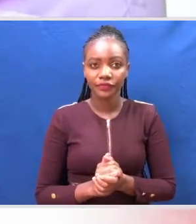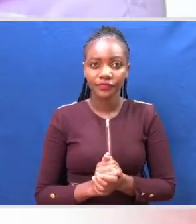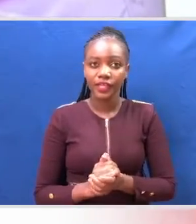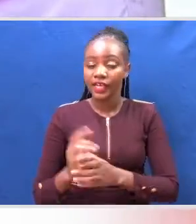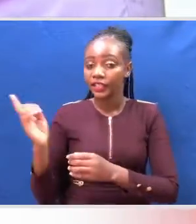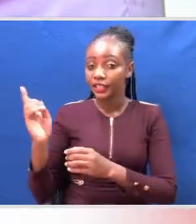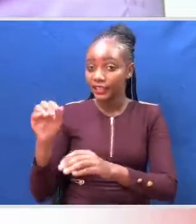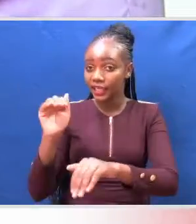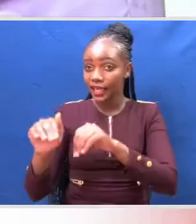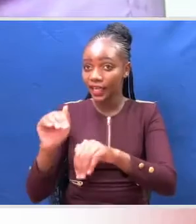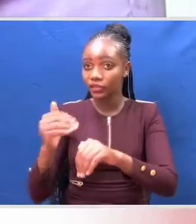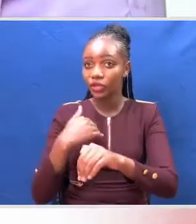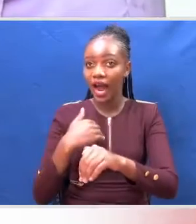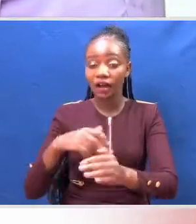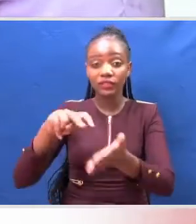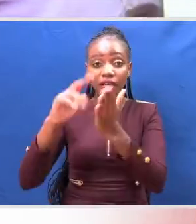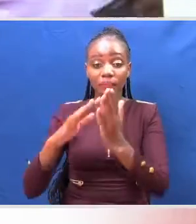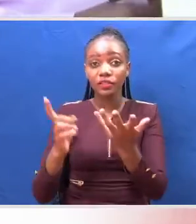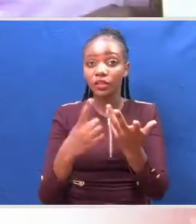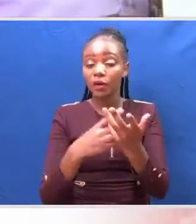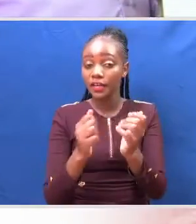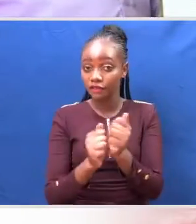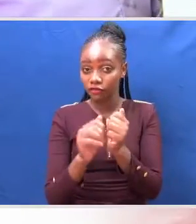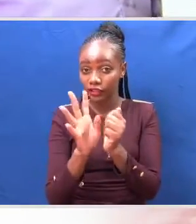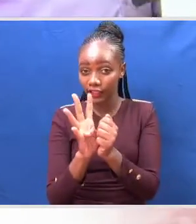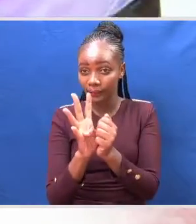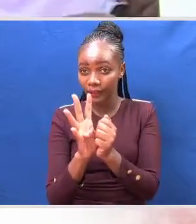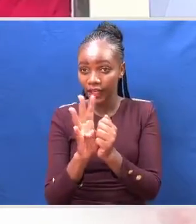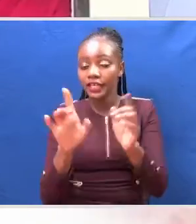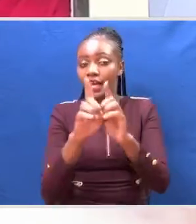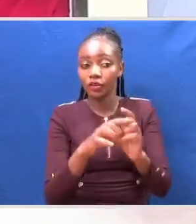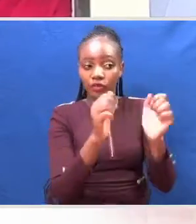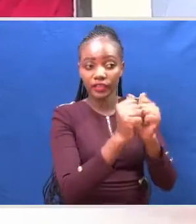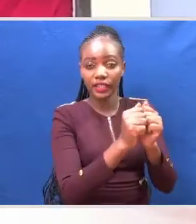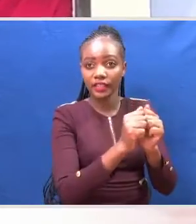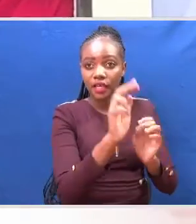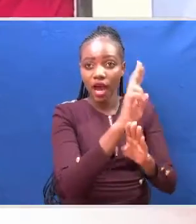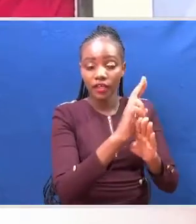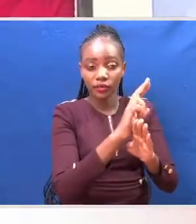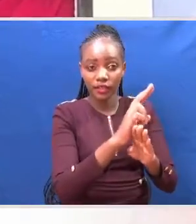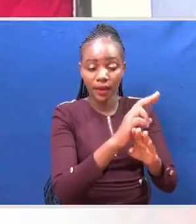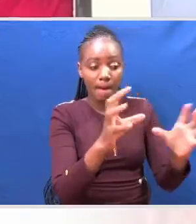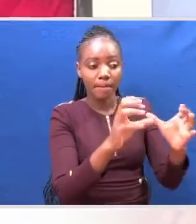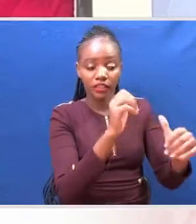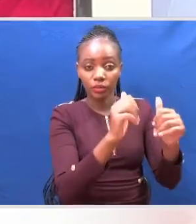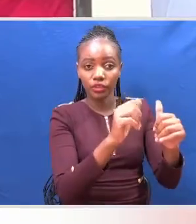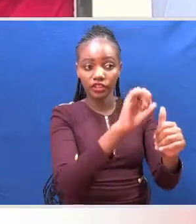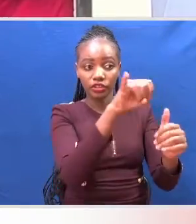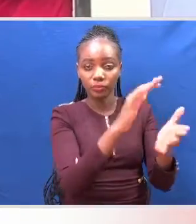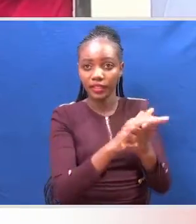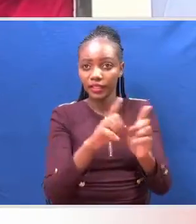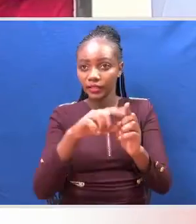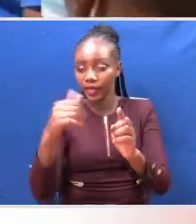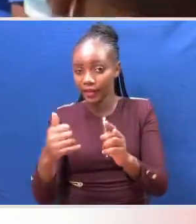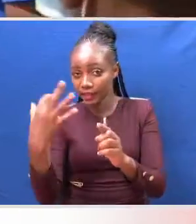huu umevutia wagombezi 14 kufikia sasa. Wagombezi 10 wakisaka tiketi ya chama cha Jubilee, huku watatu wakitafuta tiketi ya chama